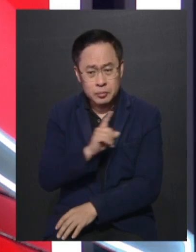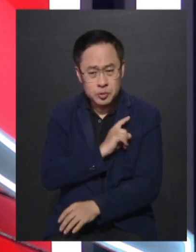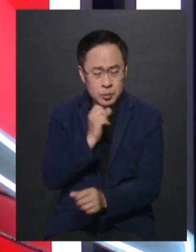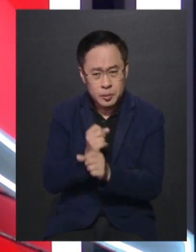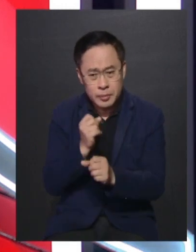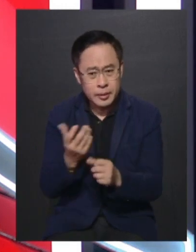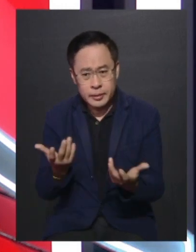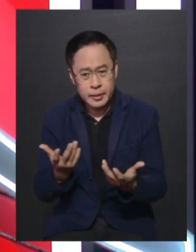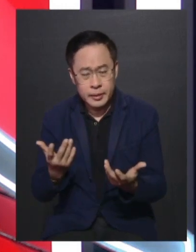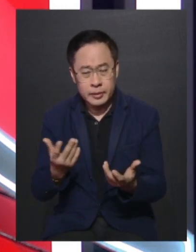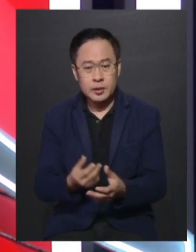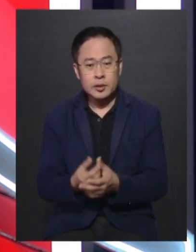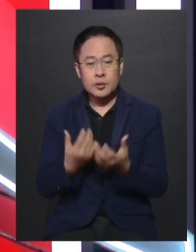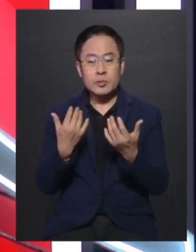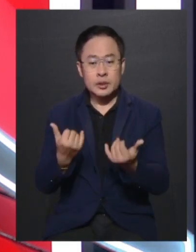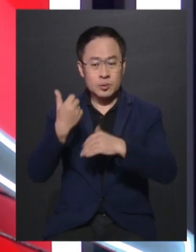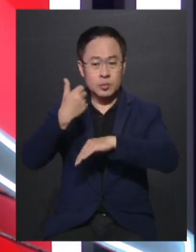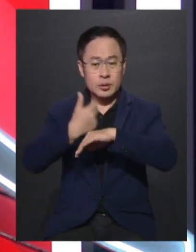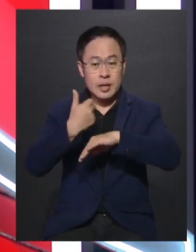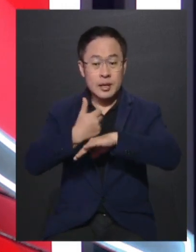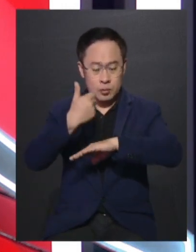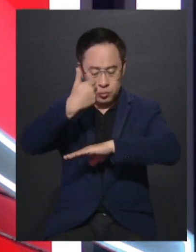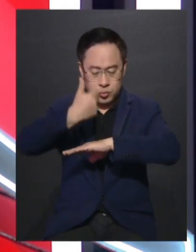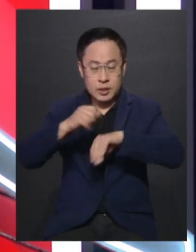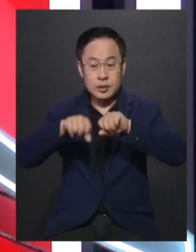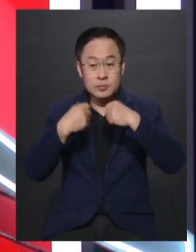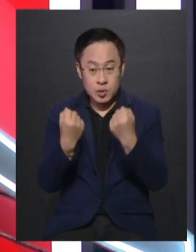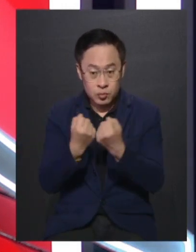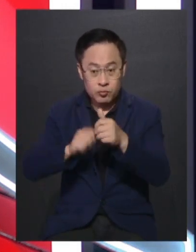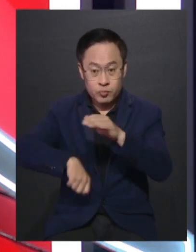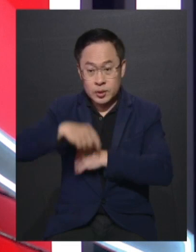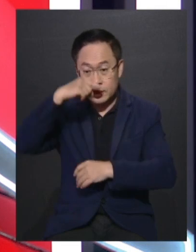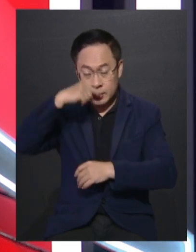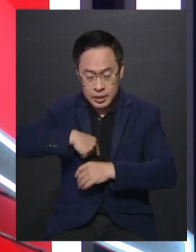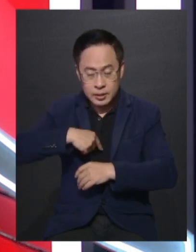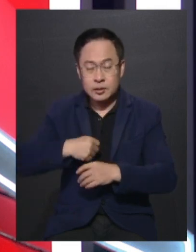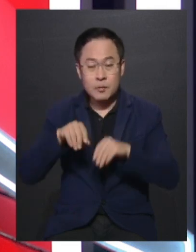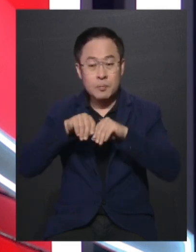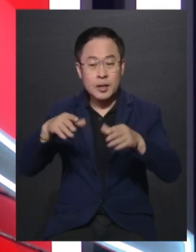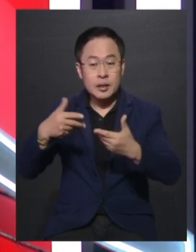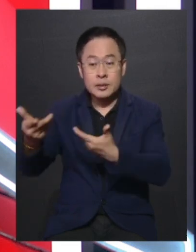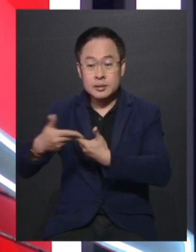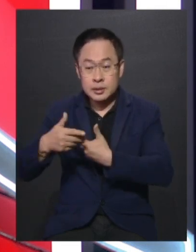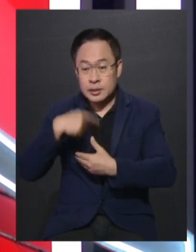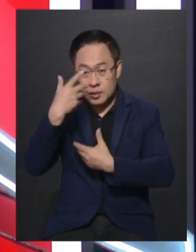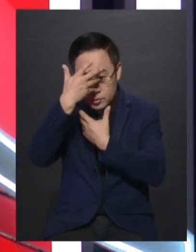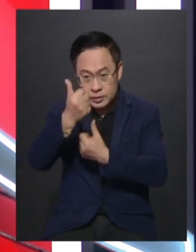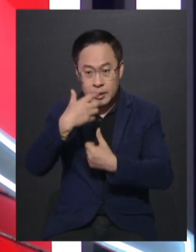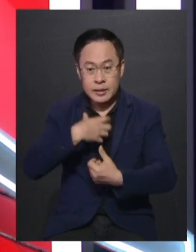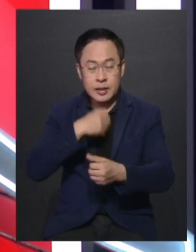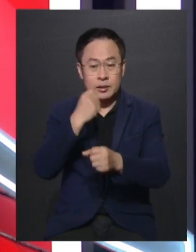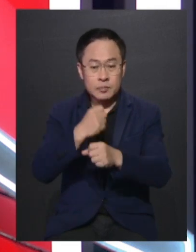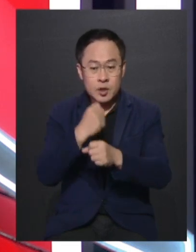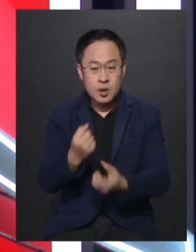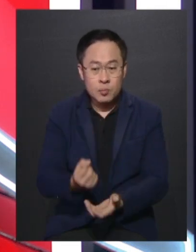แต่ว่าอย่างไรก็ตามค่ะท่านนายกสมาคมเองก็มีการเชิญชวนให้ผู้ที่มีความรู้มีศักยภาพนะคะเข้ามาช่วยกัน